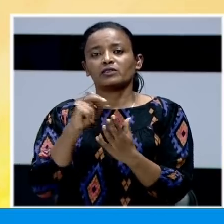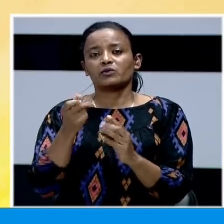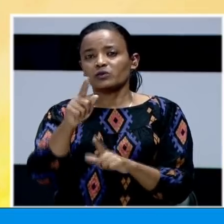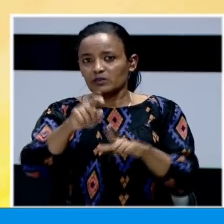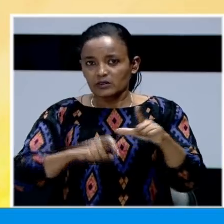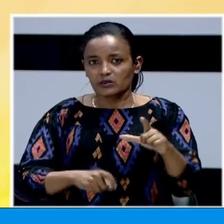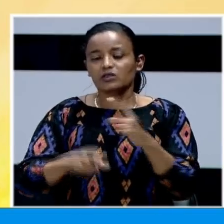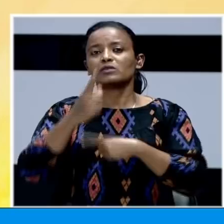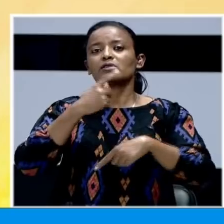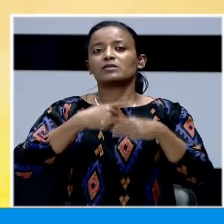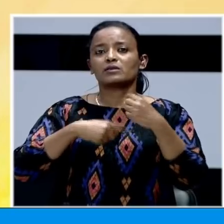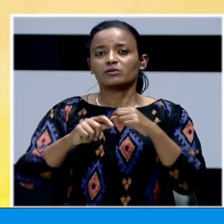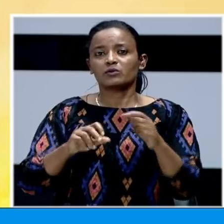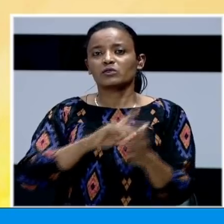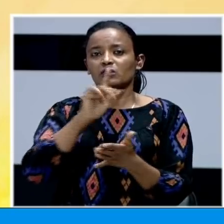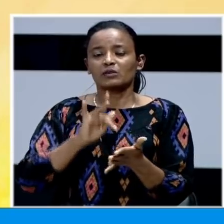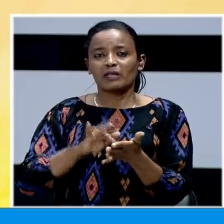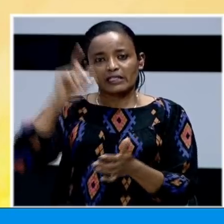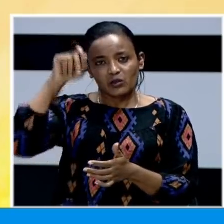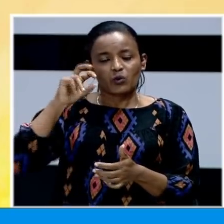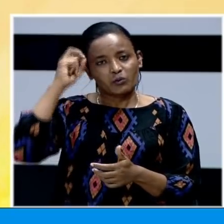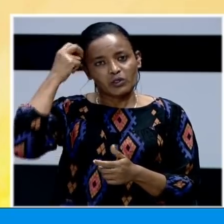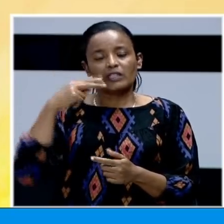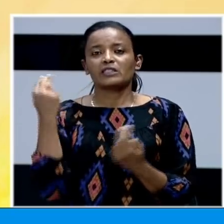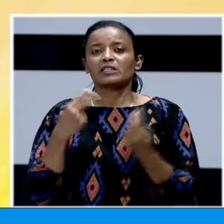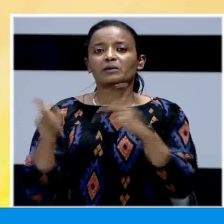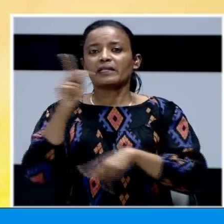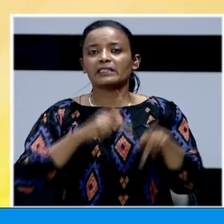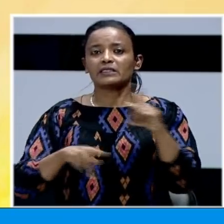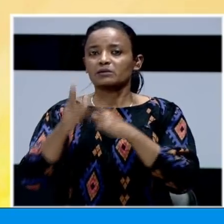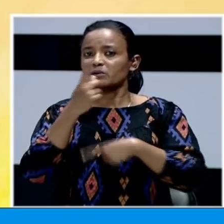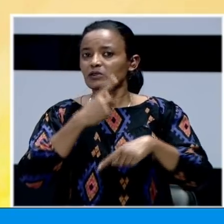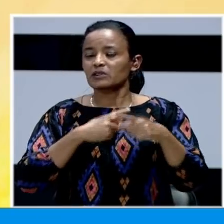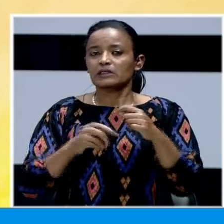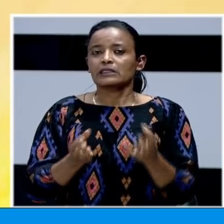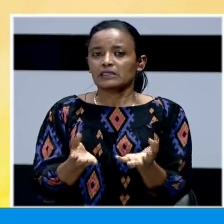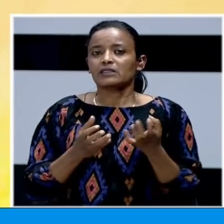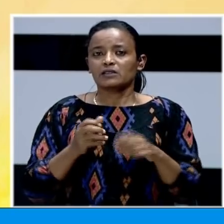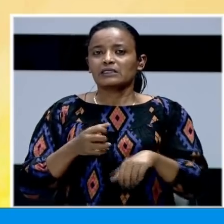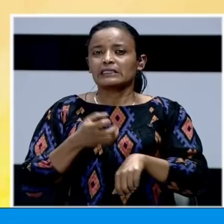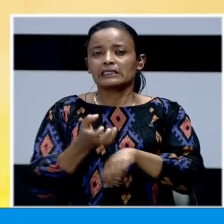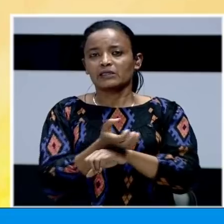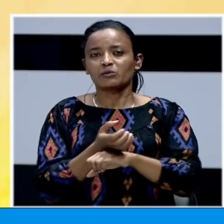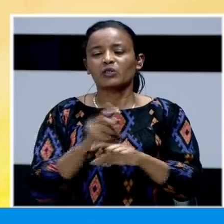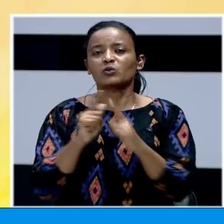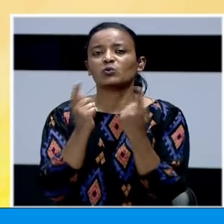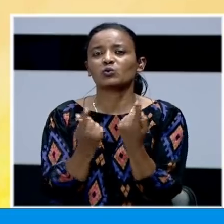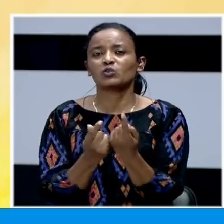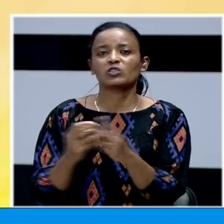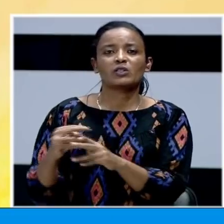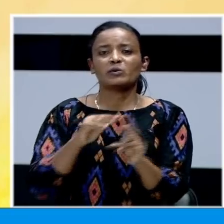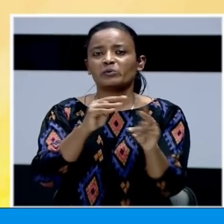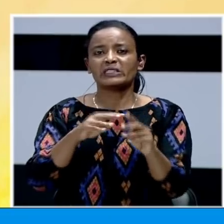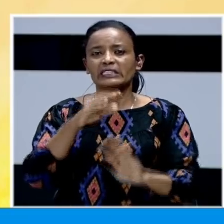መስመር ዘረጋግጽ እዩ ዝበለ ማእኸላይ ኮሚቴ ህወሓት ስለ ረብሓ ሓፋሽ ንጻት እውን ዘይግደስ ጽጋእተኛ ውልቀ መላኺ ጉጅለም መንገዲ